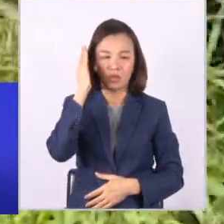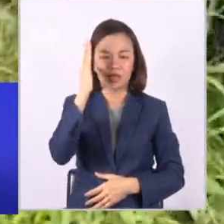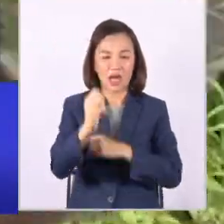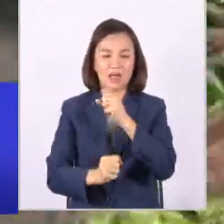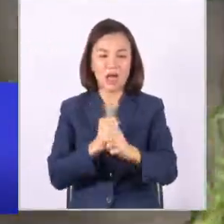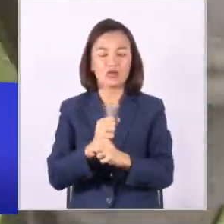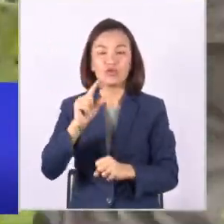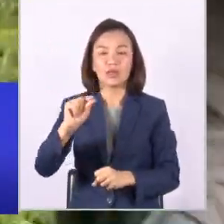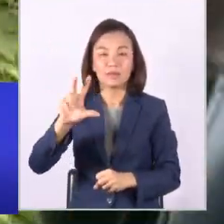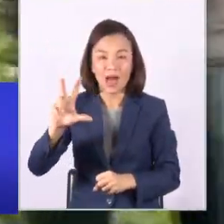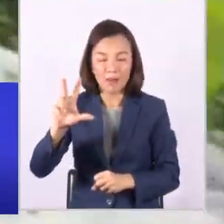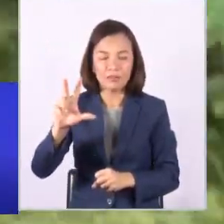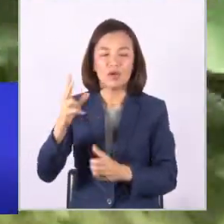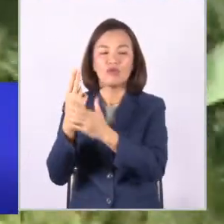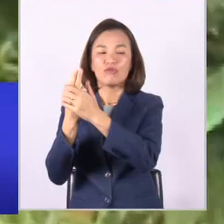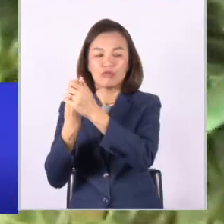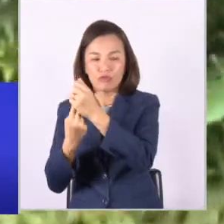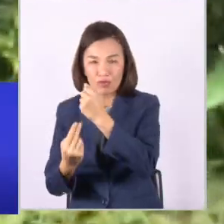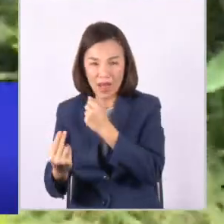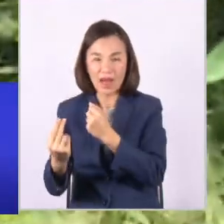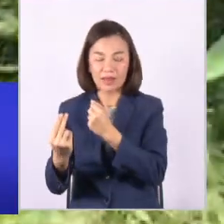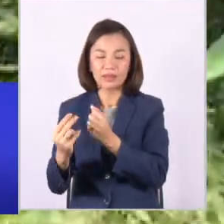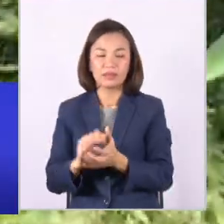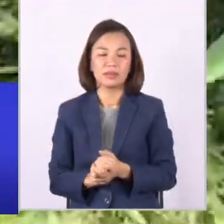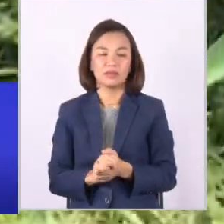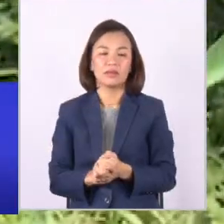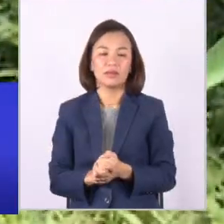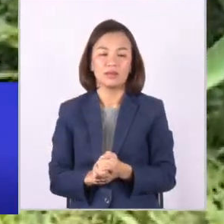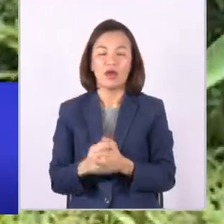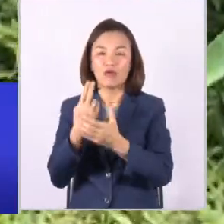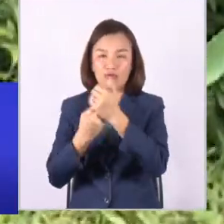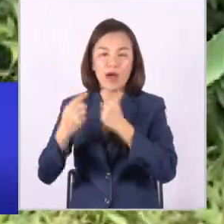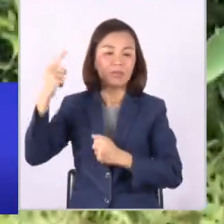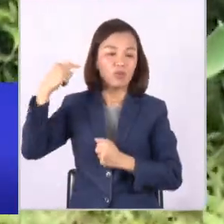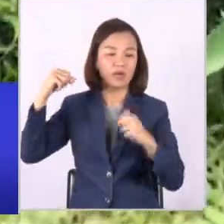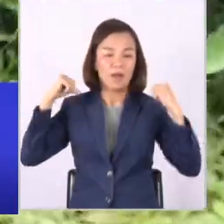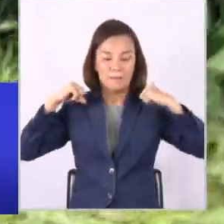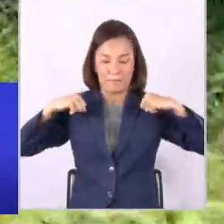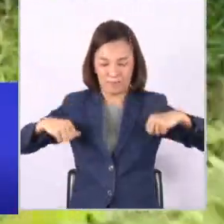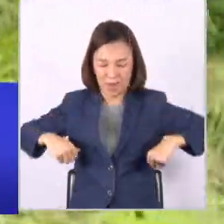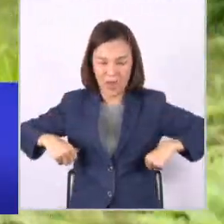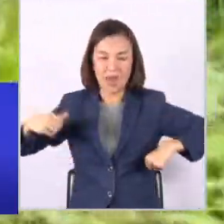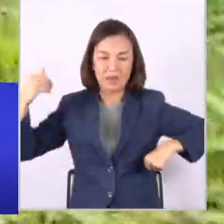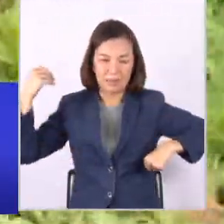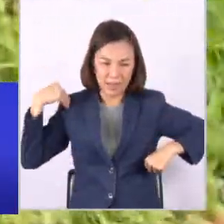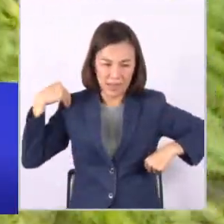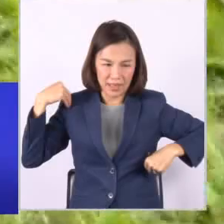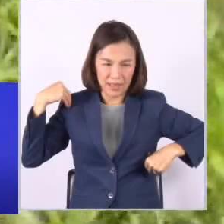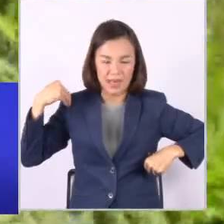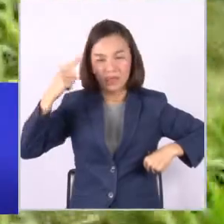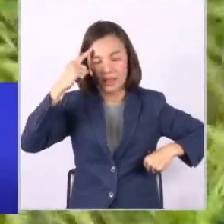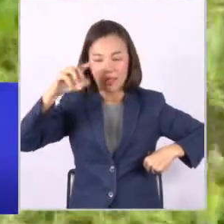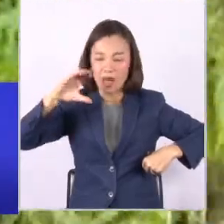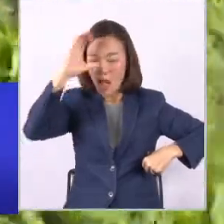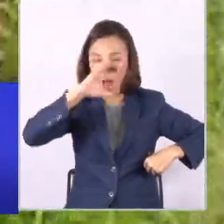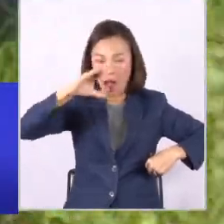คะพร้อมกับแฟนสาวคือนางสุนทรีมันสีพรมคือมีกระเป๋าเป้สะพายหลังติดตัวมาด้วยตอนแรกเขาก็ค้นในกระเป๋า